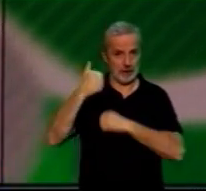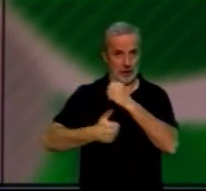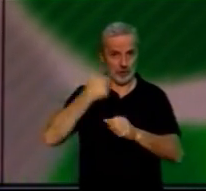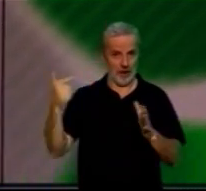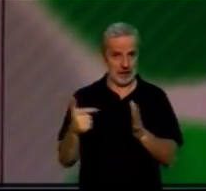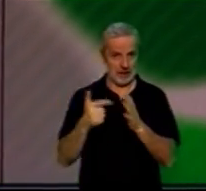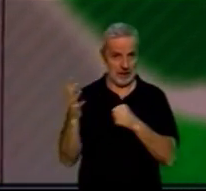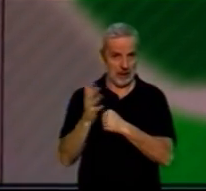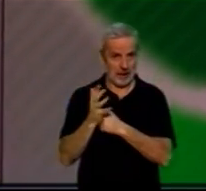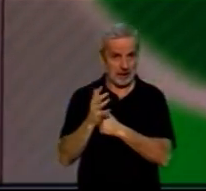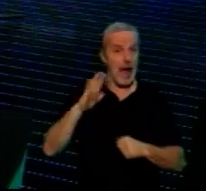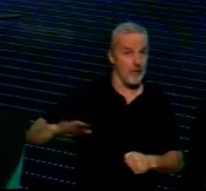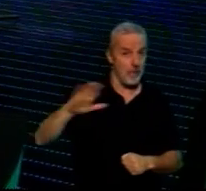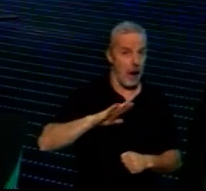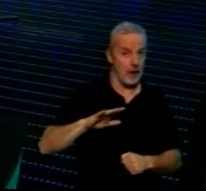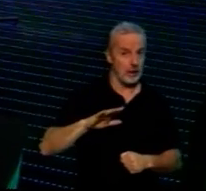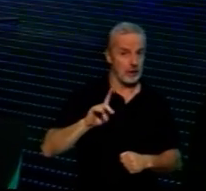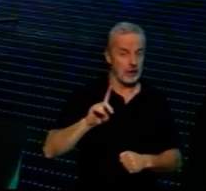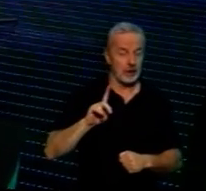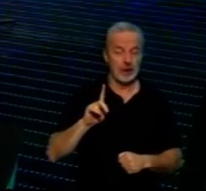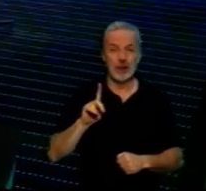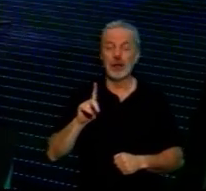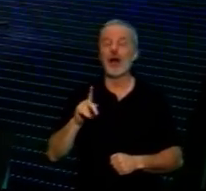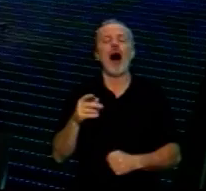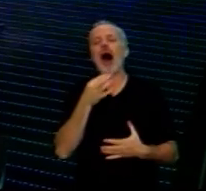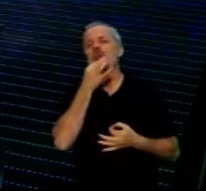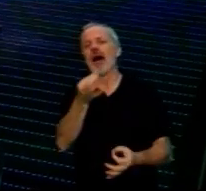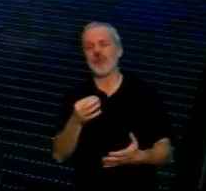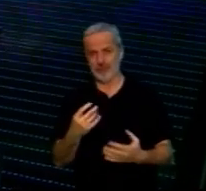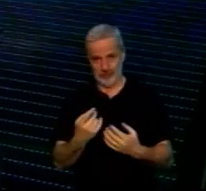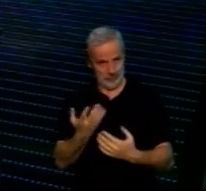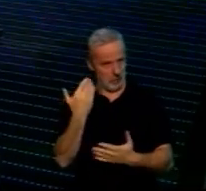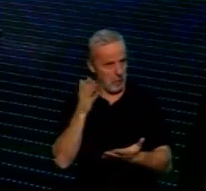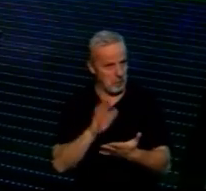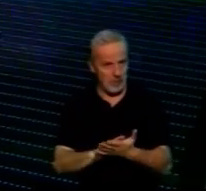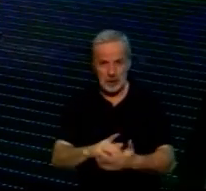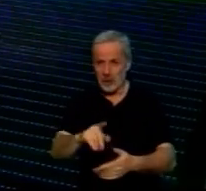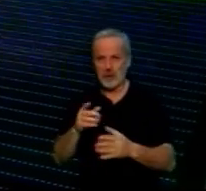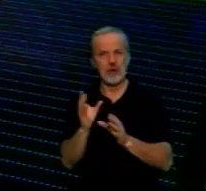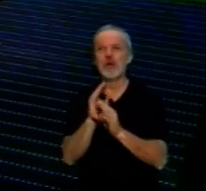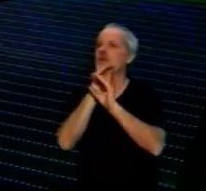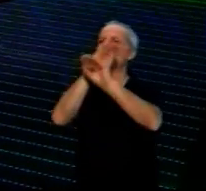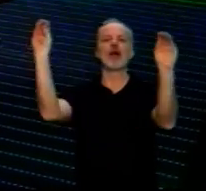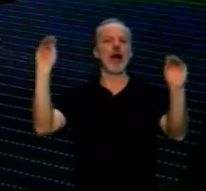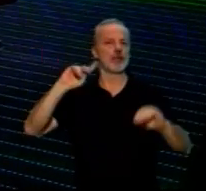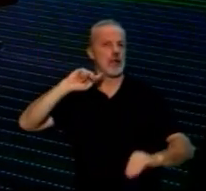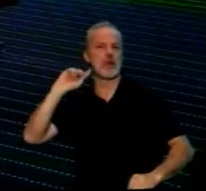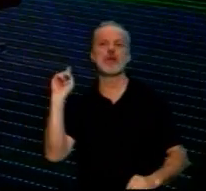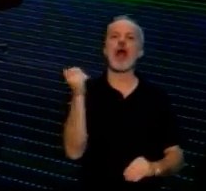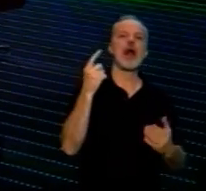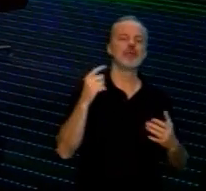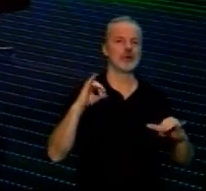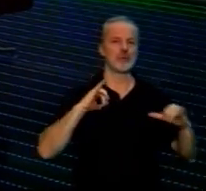2015. Co pro vás vlastně znamená to, že jste najednou vyhlášen jako nejlepší evropská sportovní